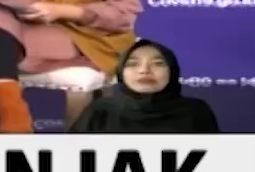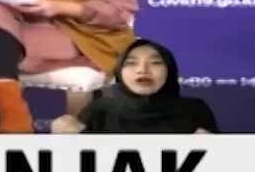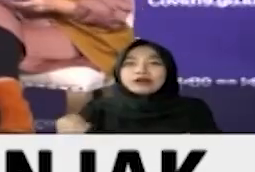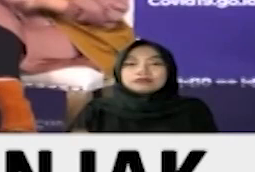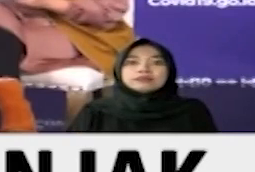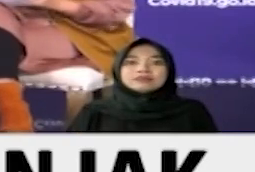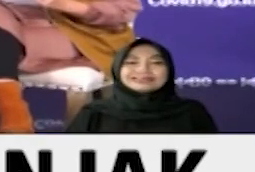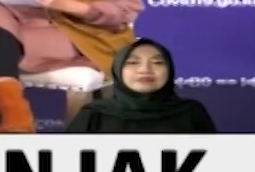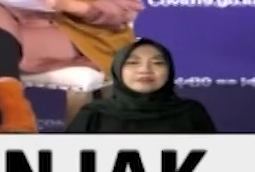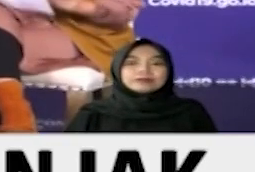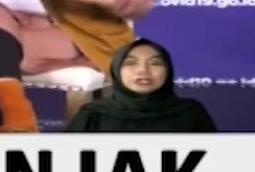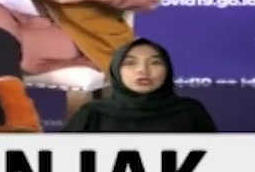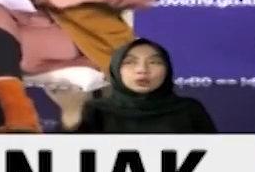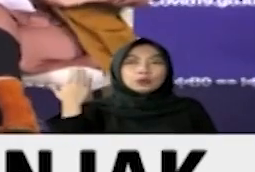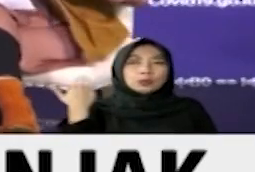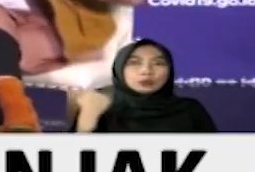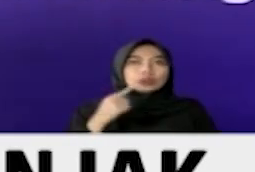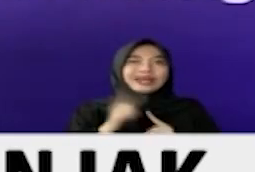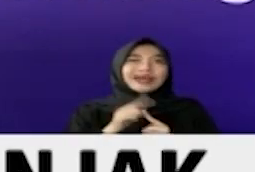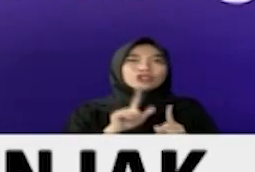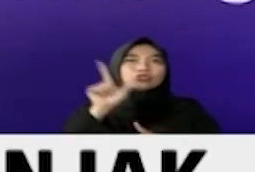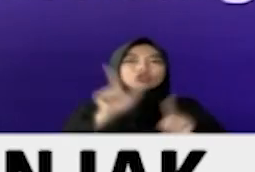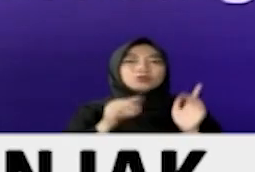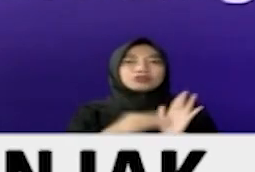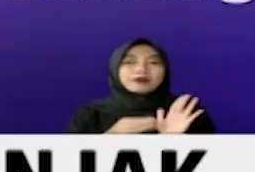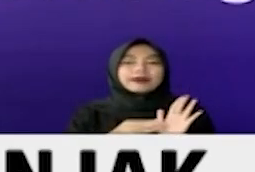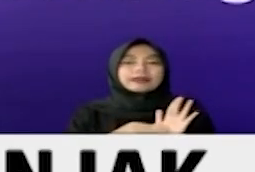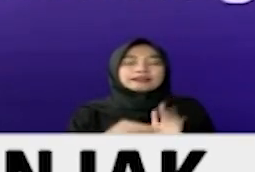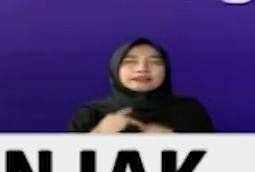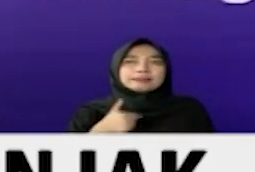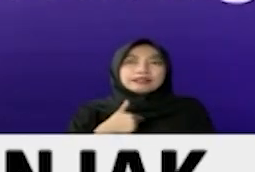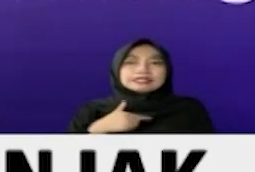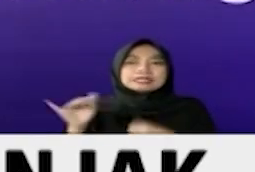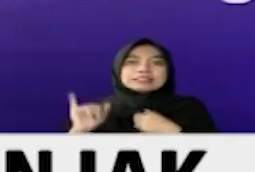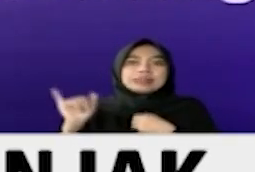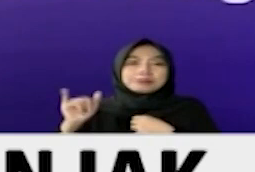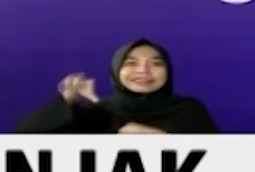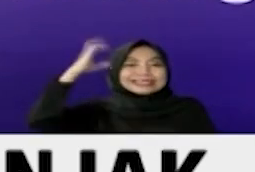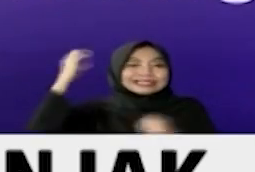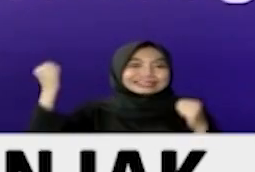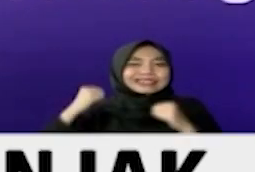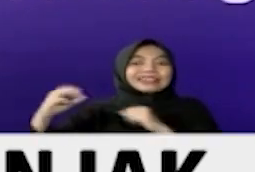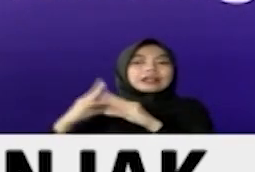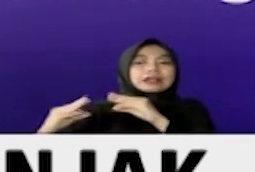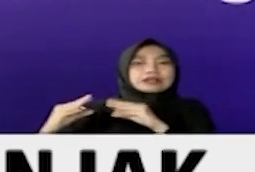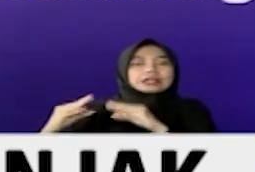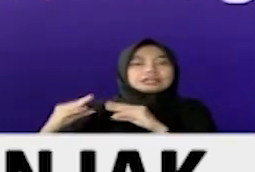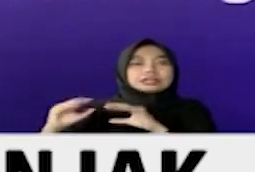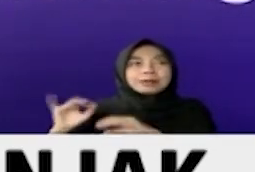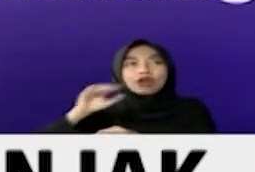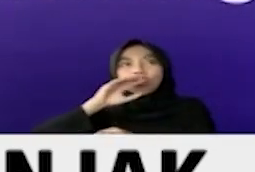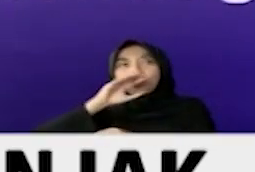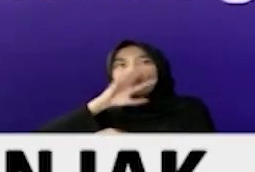tinggi. Meski kasus positif COVID-19 terus meningkat, masih ada saja warga yang tidak percaya dengan adanya pandemi